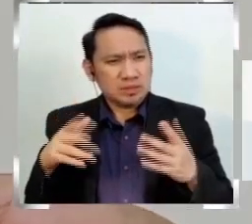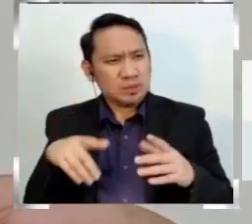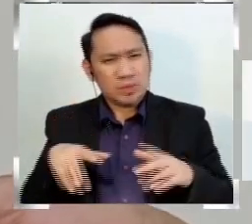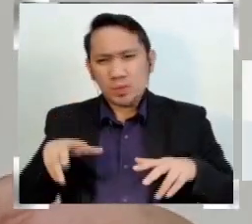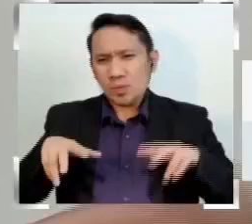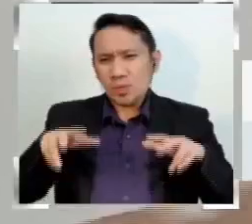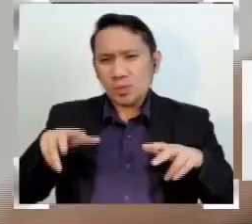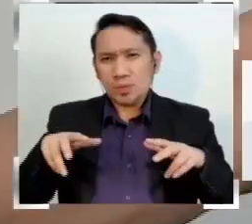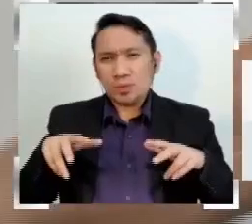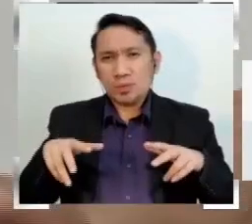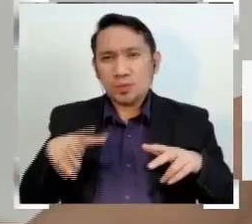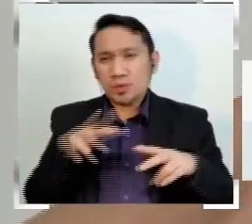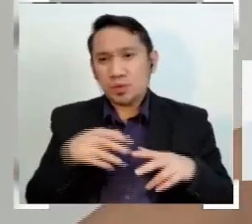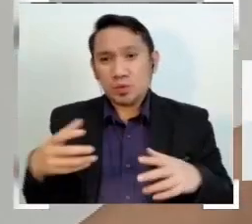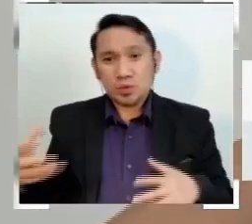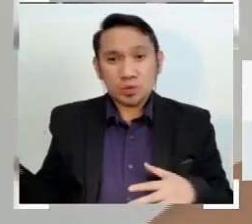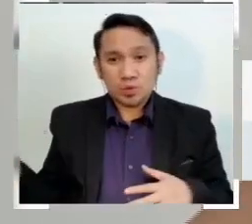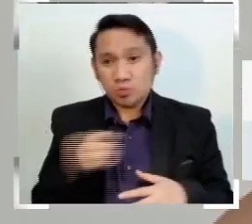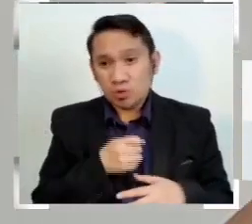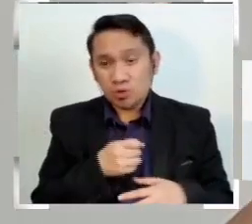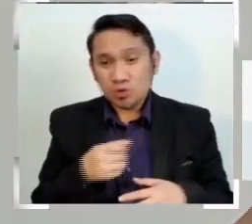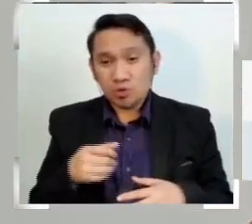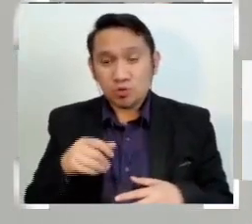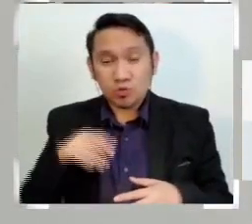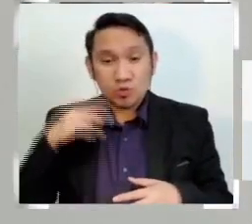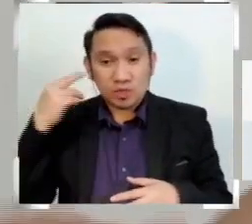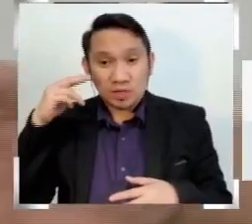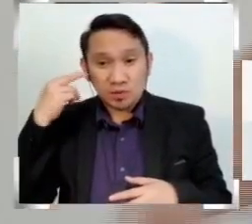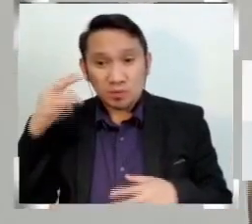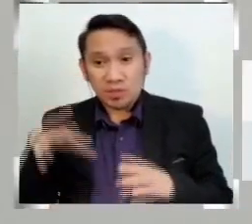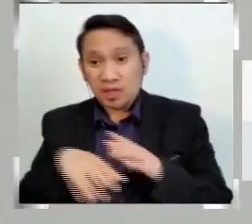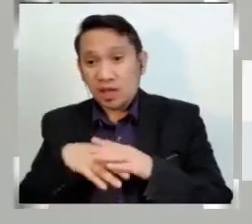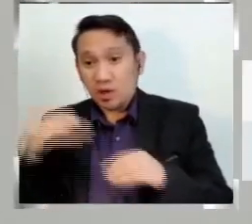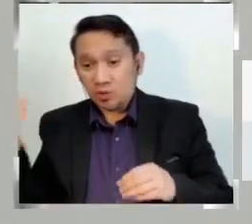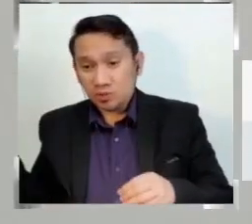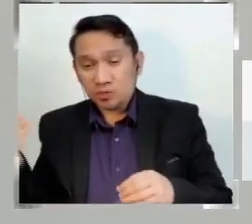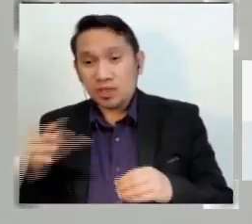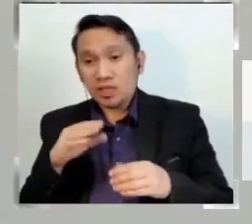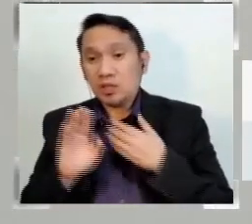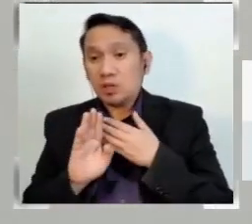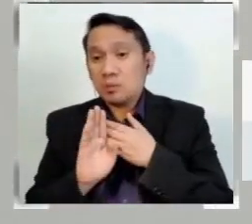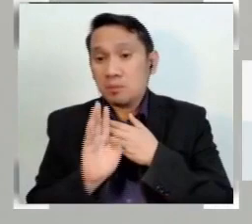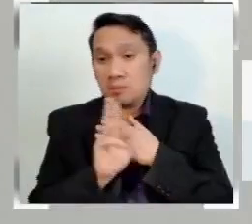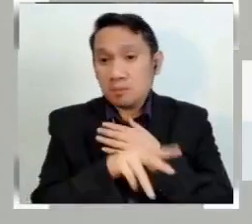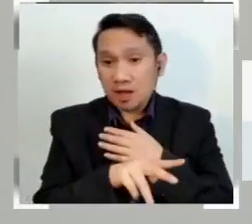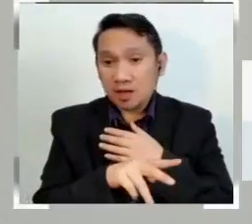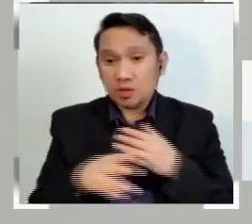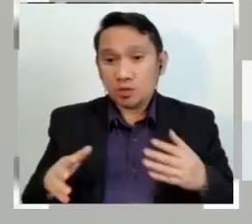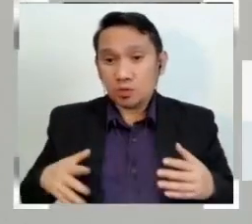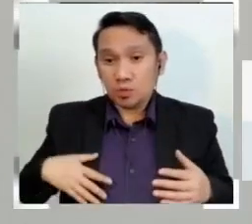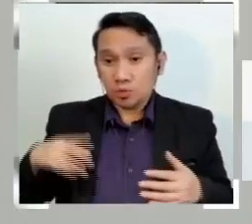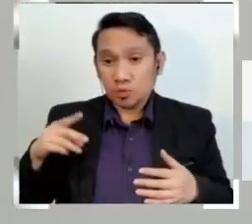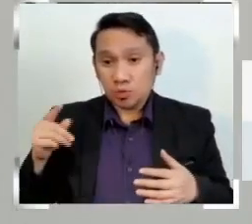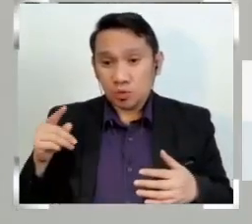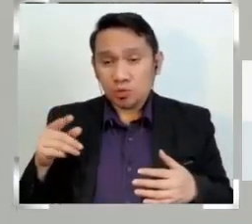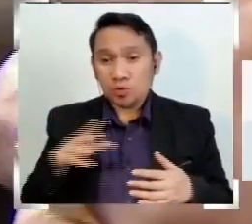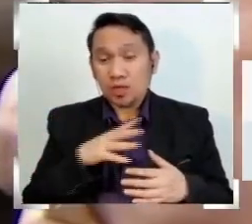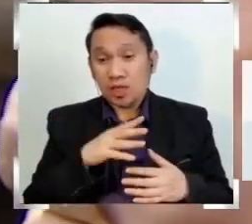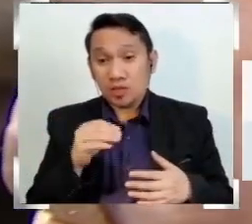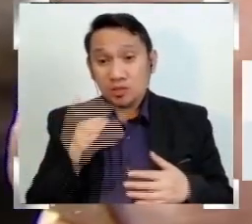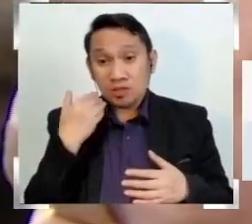niya yung pamangkin niya na mailabas. Tapos parang binalikan niya yung aso niya. Kaya nung mamatay, hawak-hawak niya yung